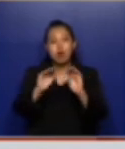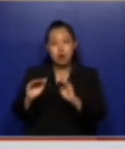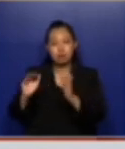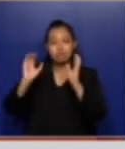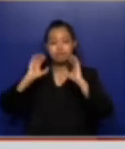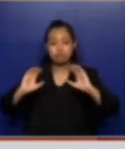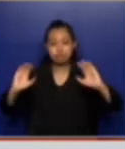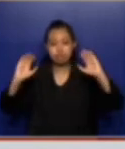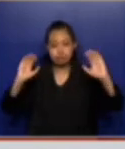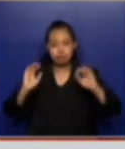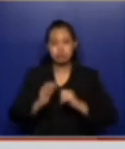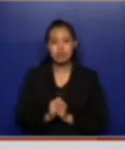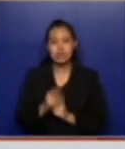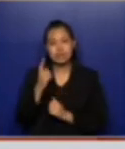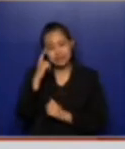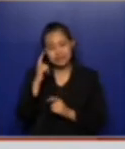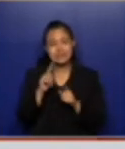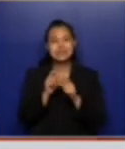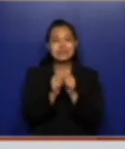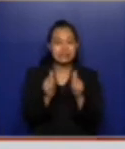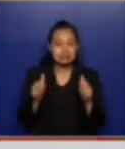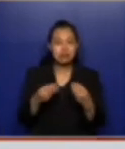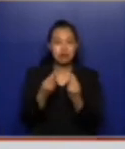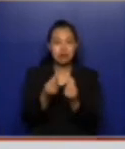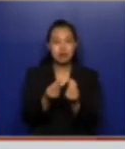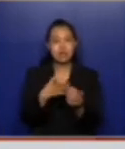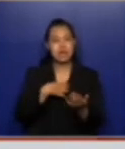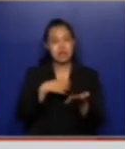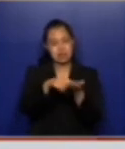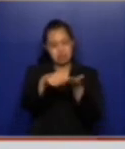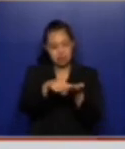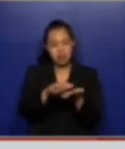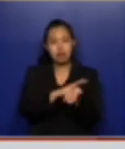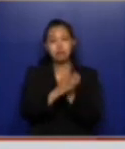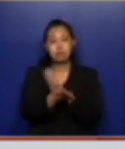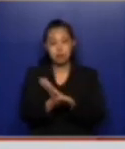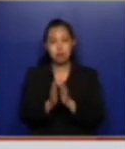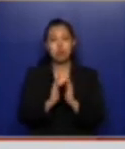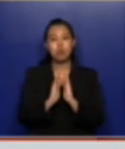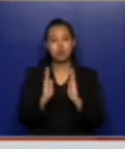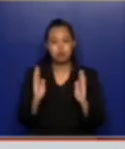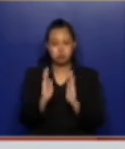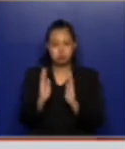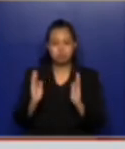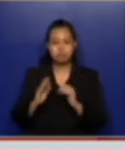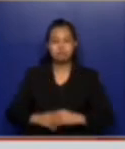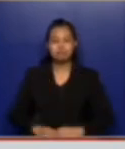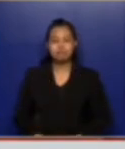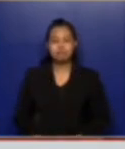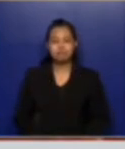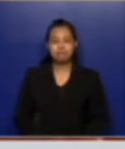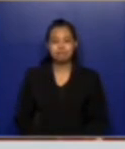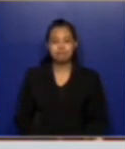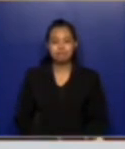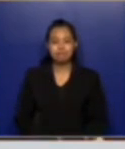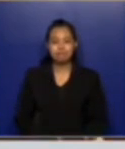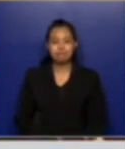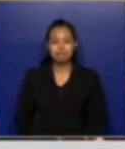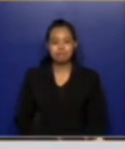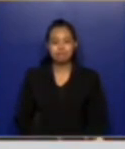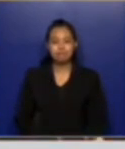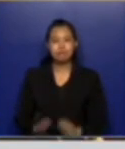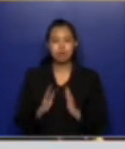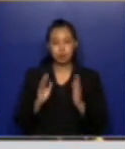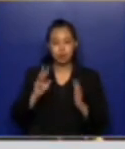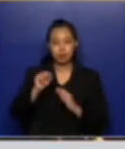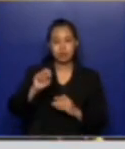ด้วยความปรารถนาดีขอให้ท่านไปปรับแก้นะครับกราบขอบคุณมากครับ ขอบคุณครับคุณนิคม